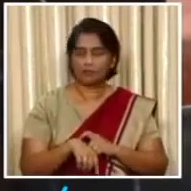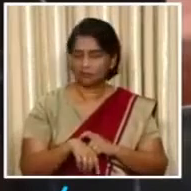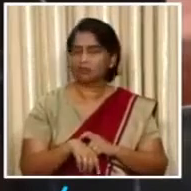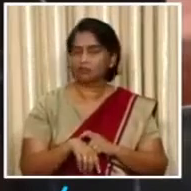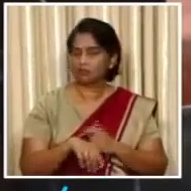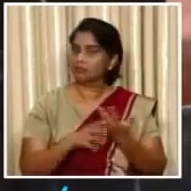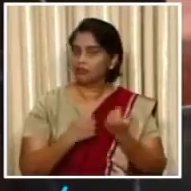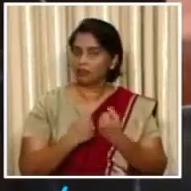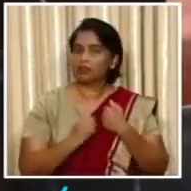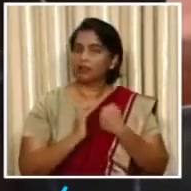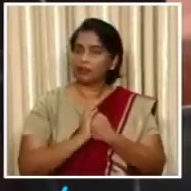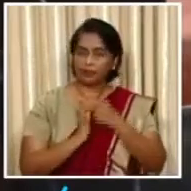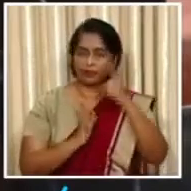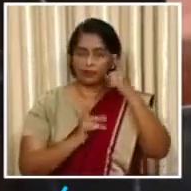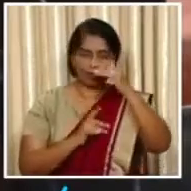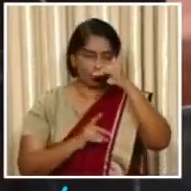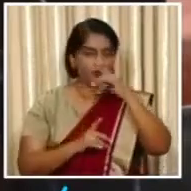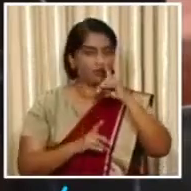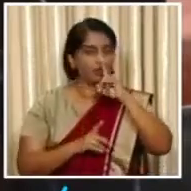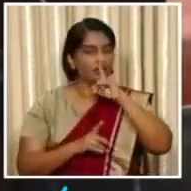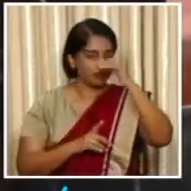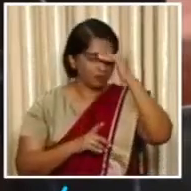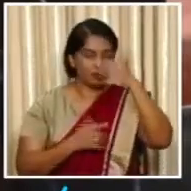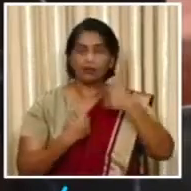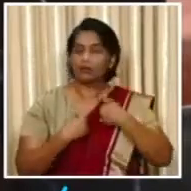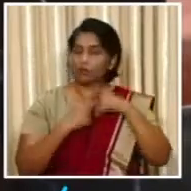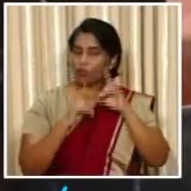விவாதத்தில் எப்படி பங்கு பெறலாம் என்று